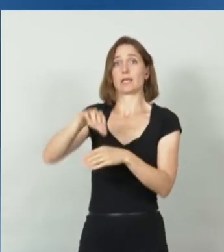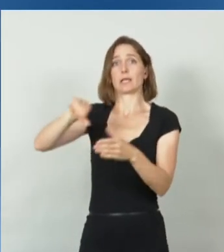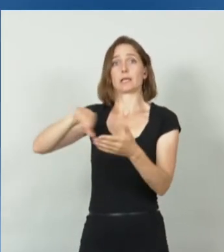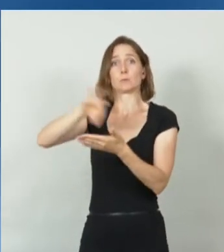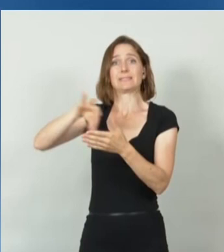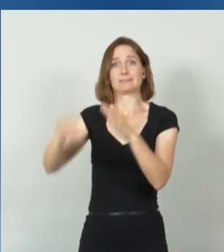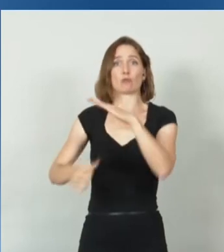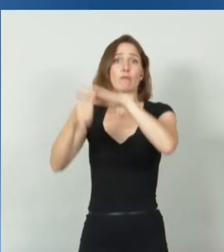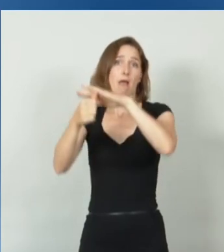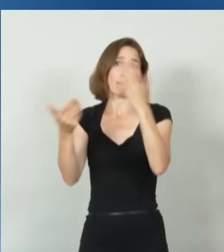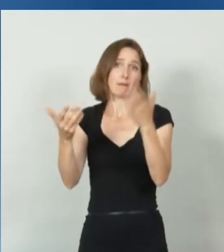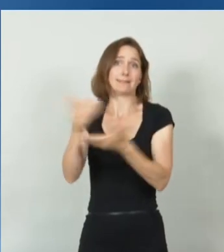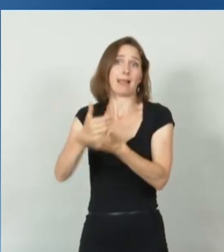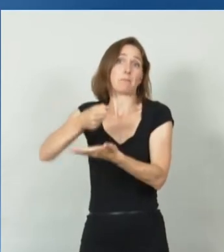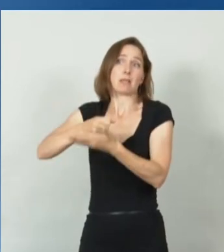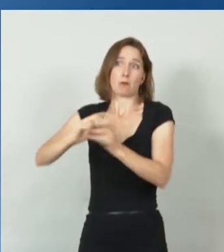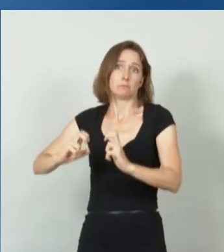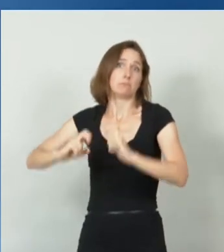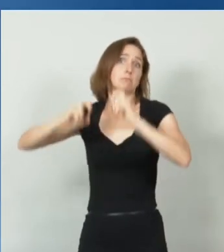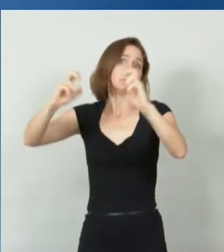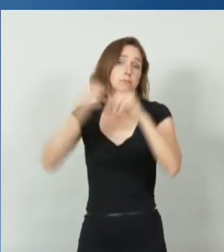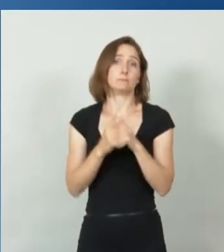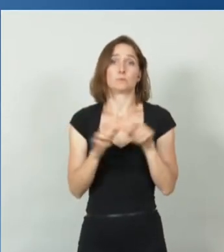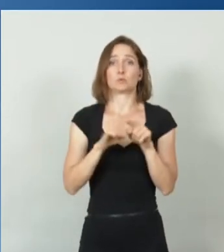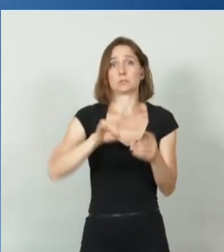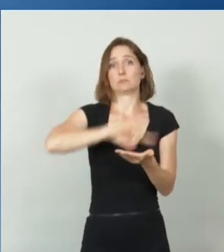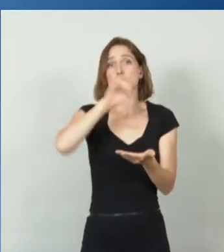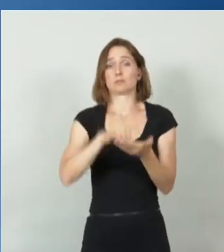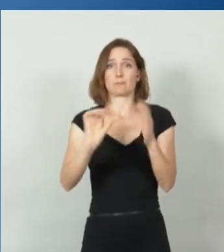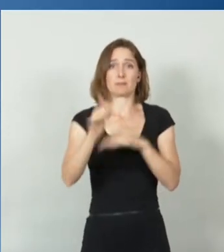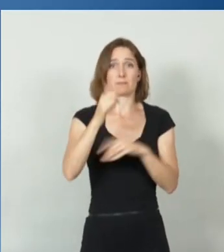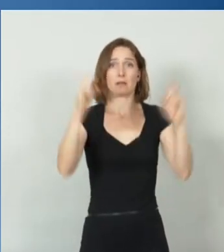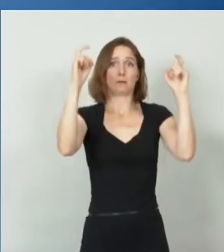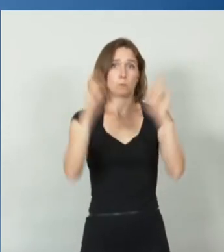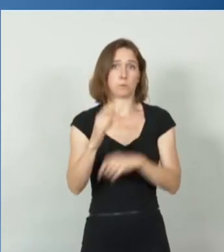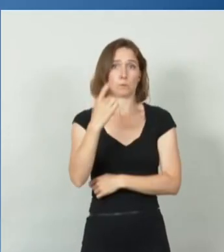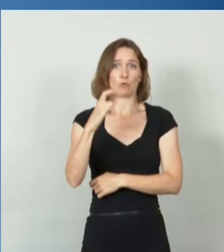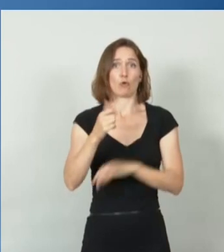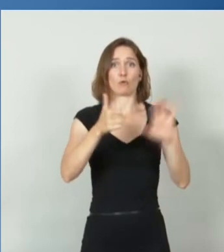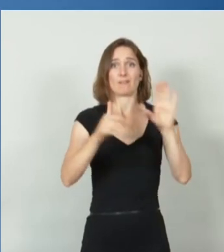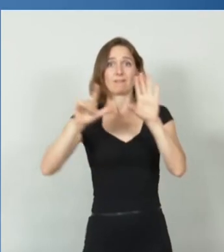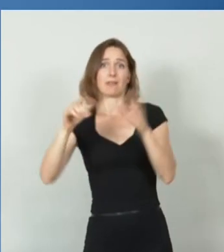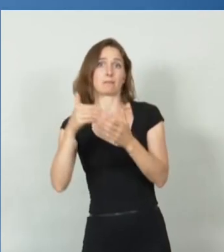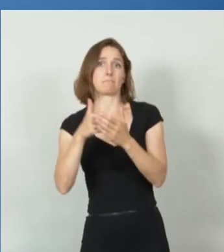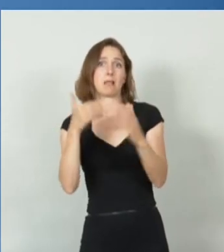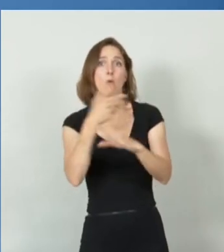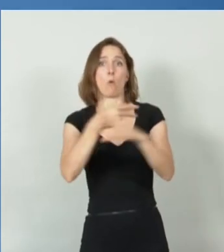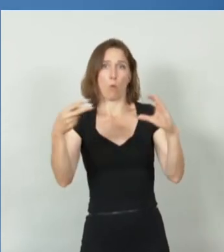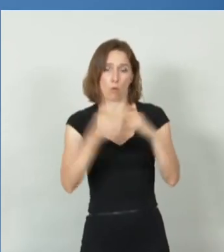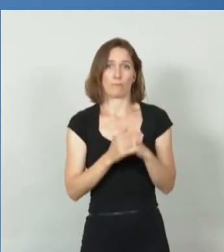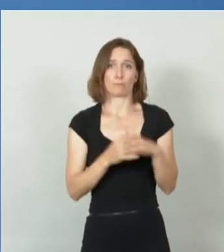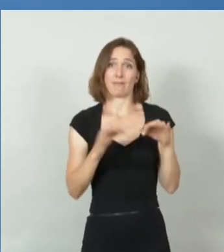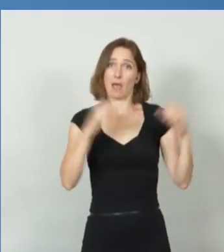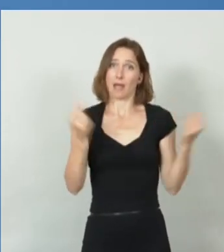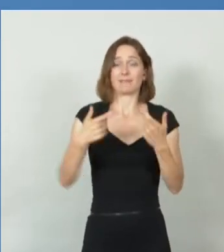avons une baisse de la subvention du budget principal de 277.000 euros pour ce qui concerne les activités économiques une baisse de